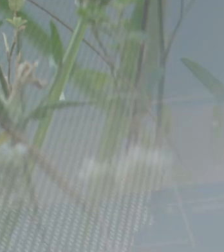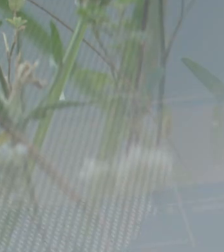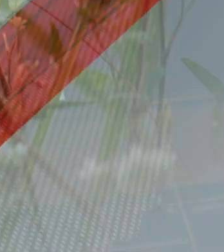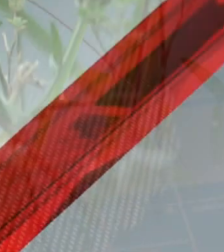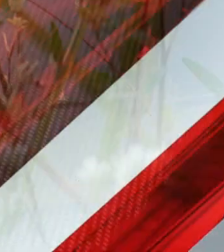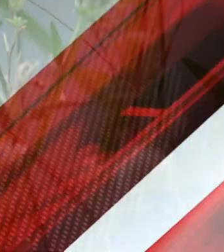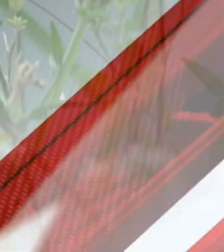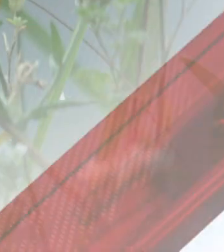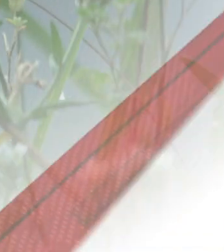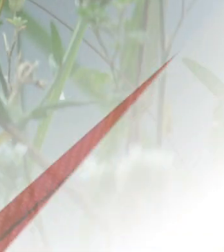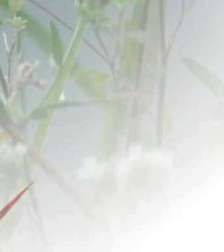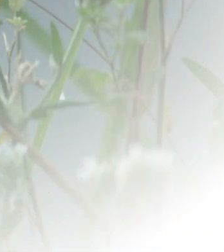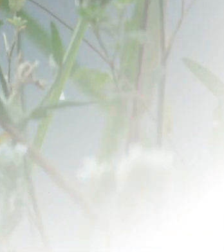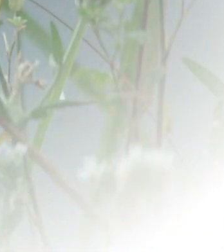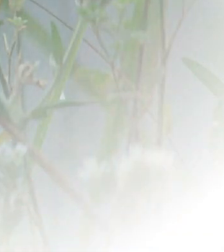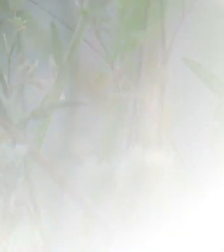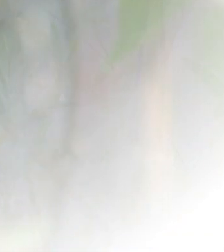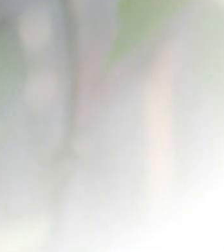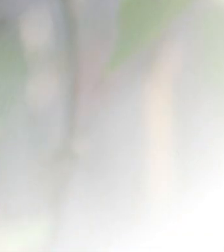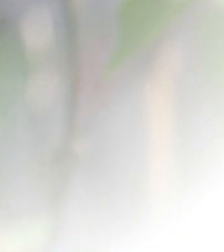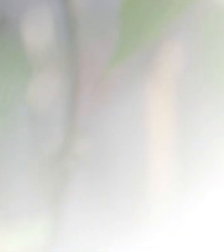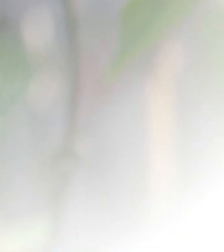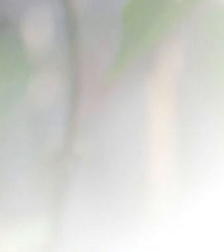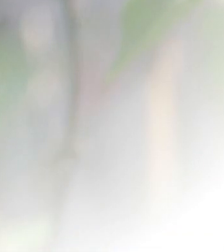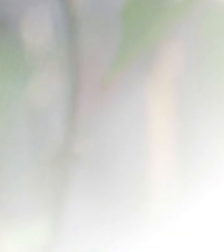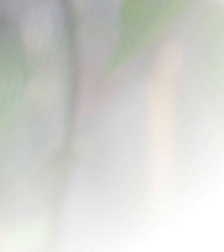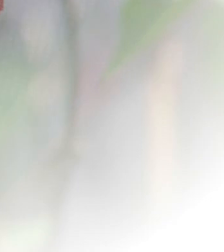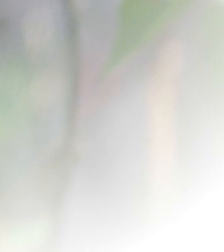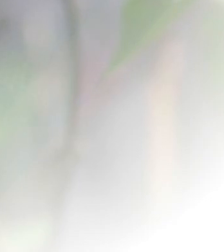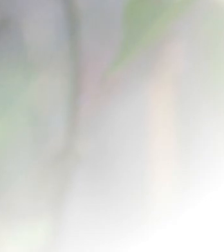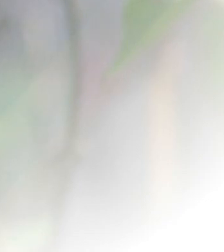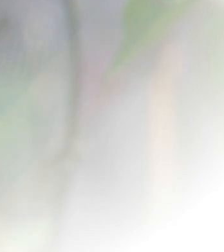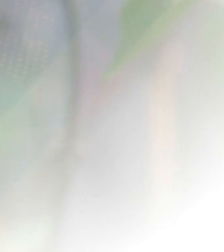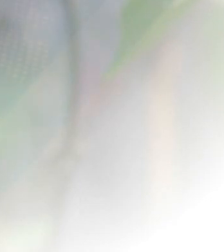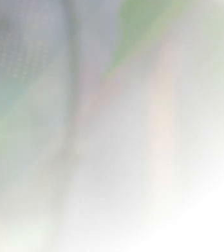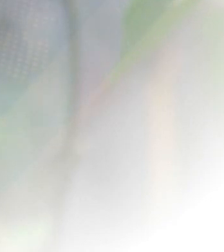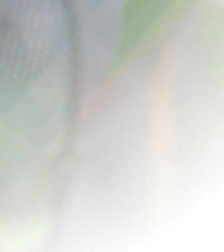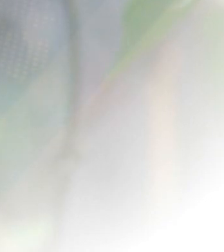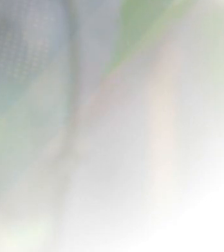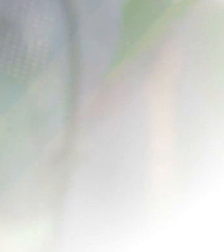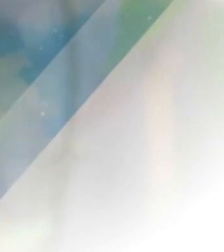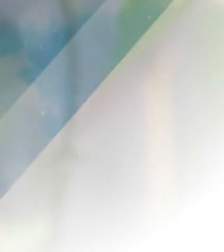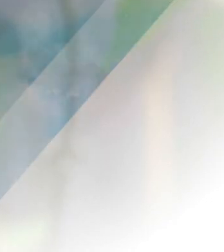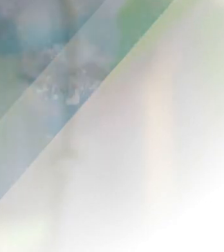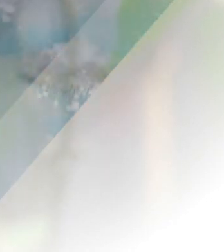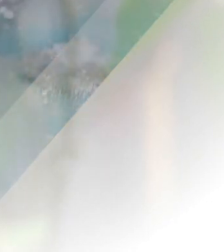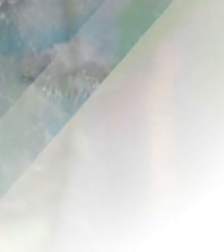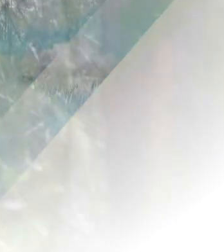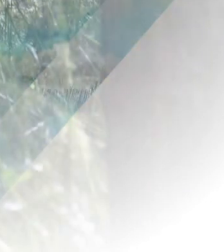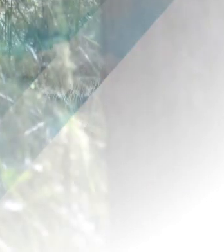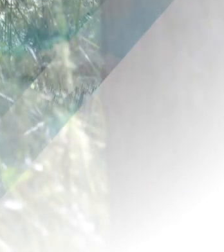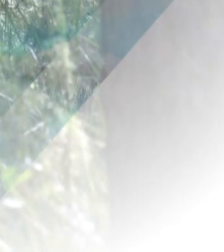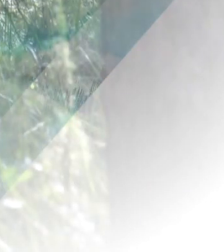свято солнце и к коньяку и реки мной и инша по-хамски is what i было просто сова надо христианского календаря